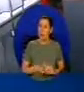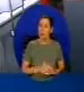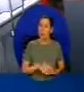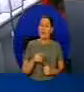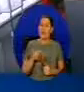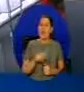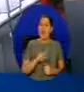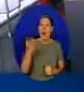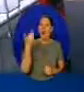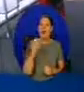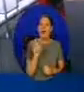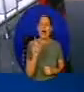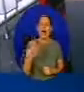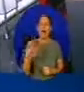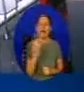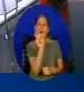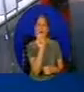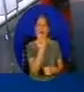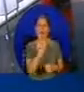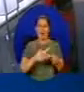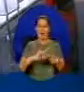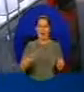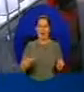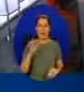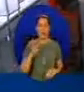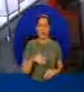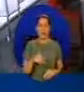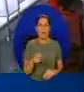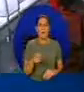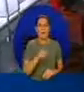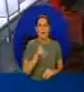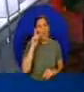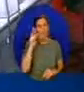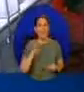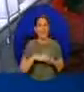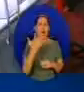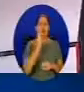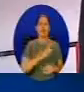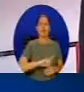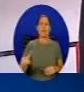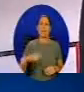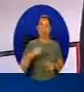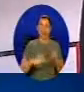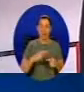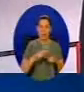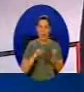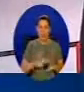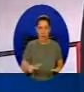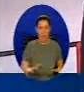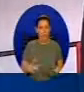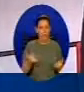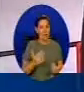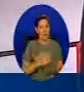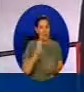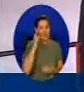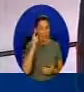רק DNA לא היה לו. לא היה לו מושג על הציר הזמן. הוא חשב על 50 מיליון שנה של כדור הארץ. אנחנו יודעים היום שזה הרבה יותר, זה 4